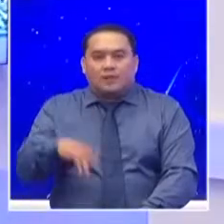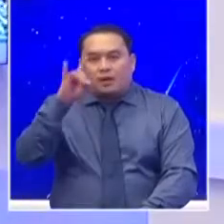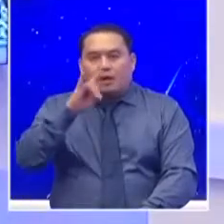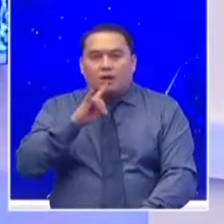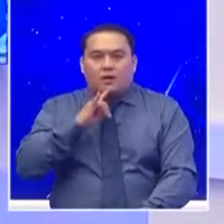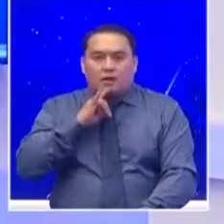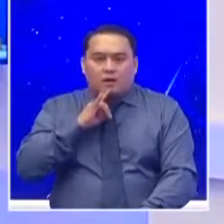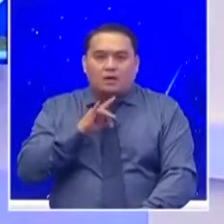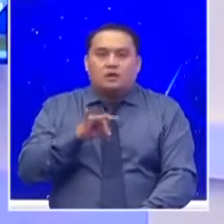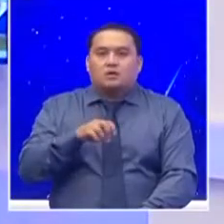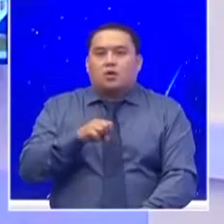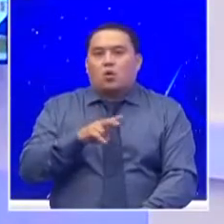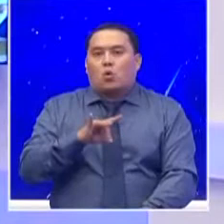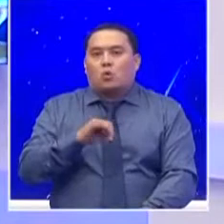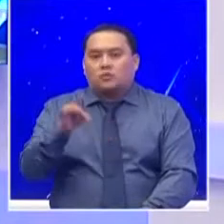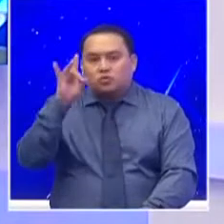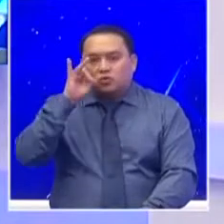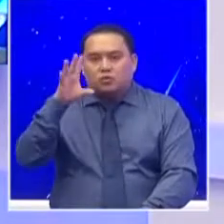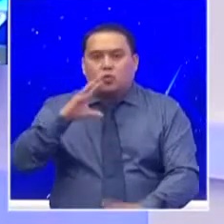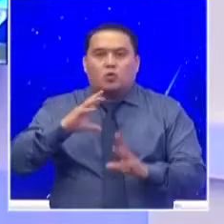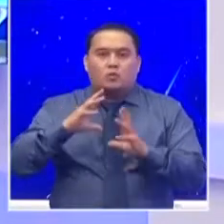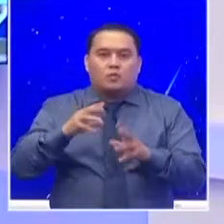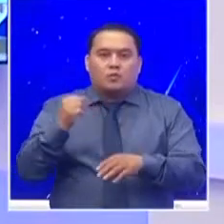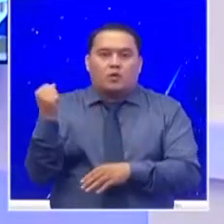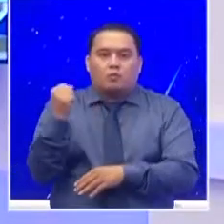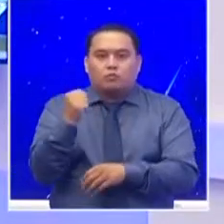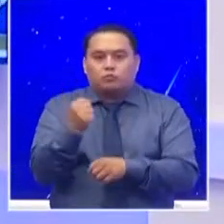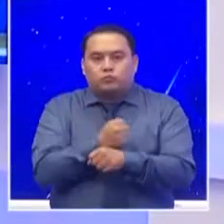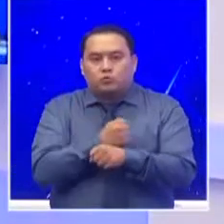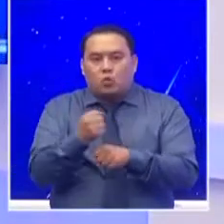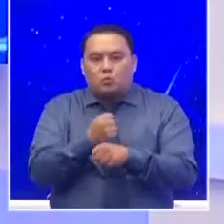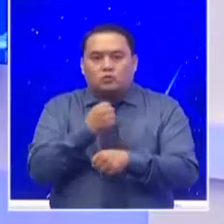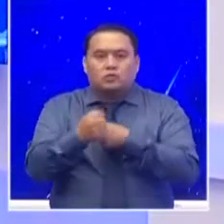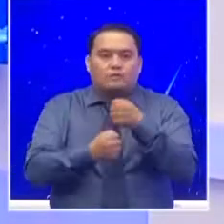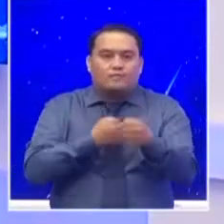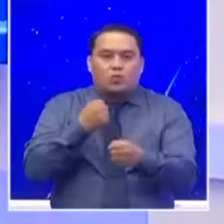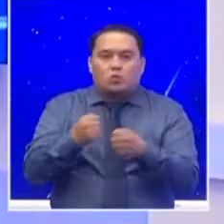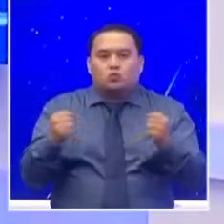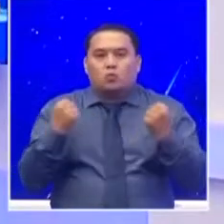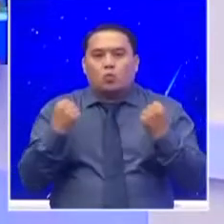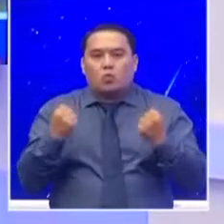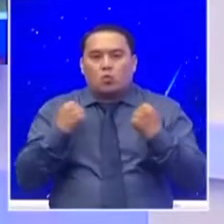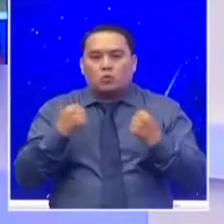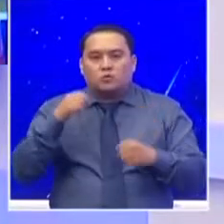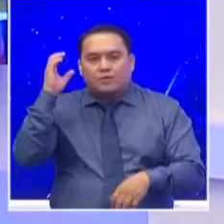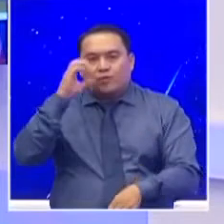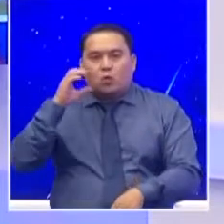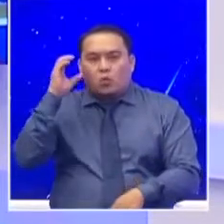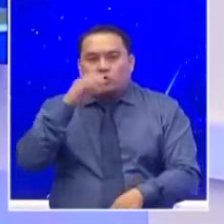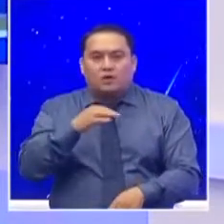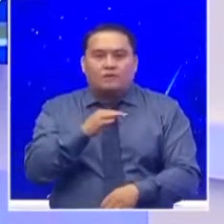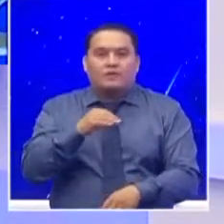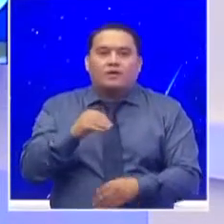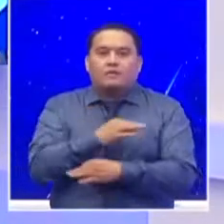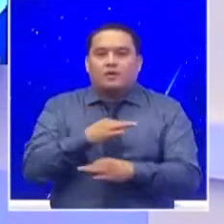Казахстанка Сора Рахмонова стала чемпионкой мира по рукопашному бою, передает Sports.kz. Турнир прошел в Ташкенте.